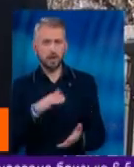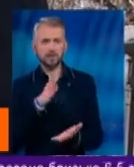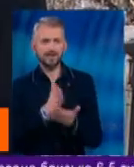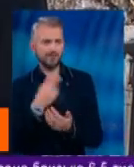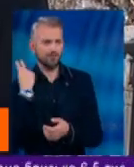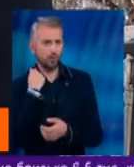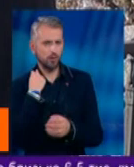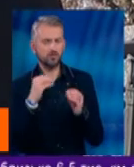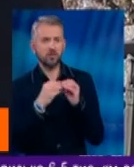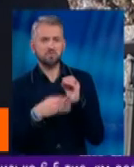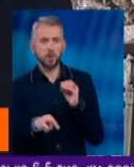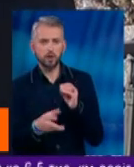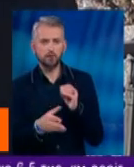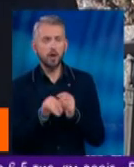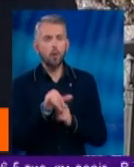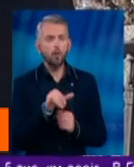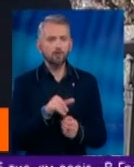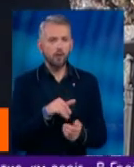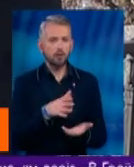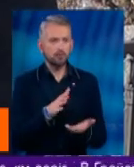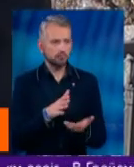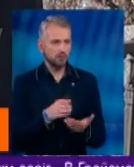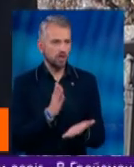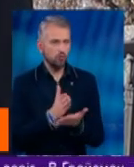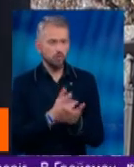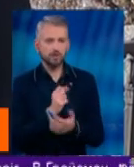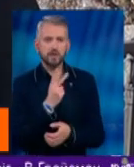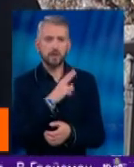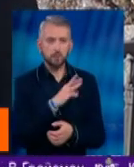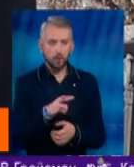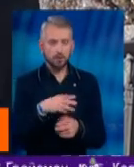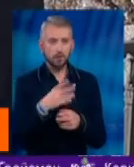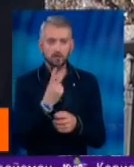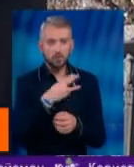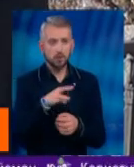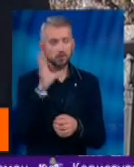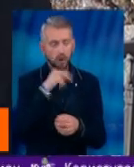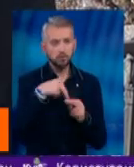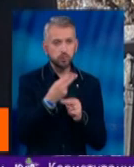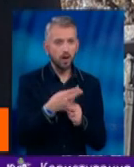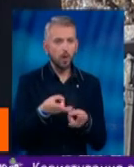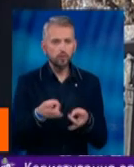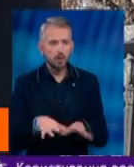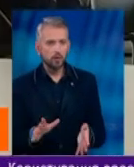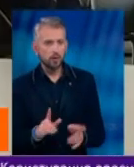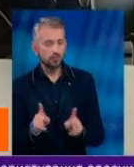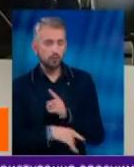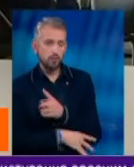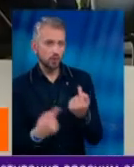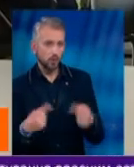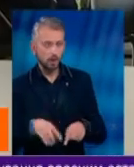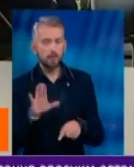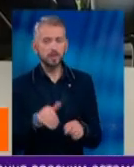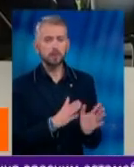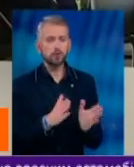долг 10 миллионов, а у него активов на 2, ну погасили, и все остальное, ну что, все, он сел, он банкрот. Після